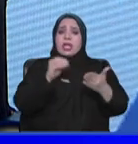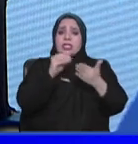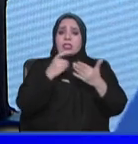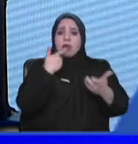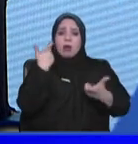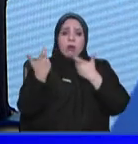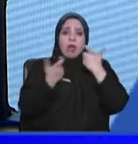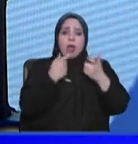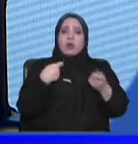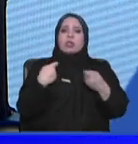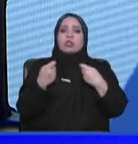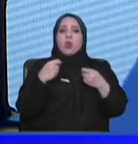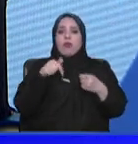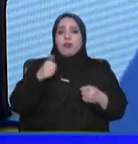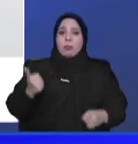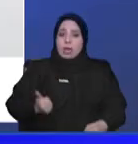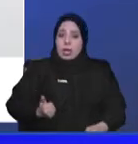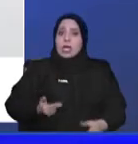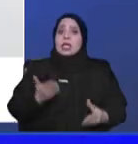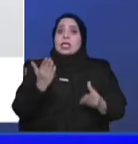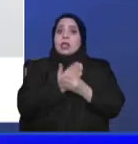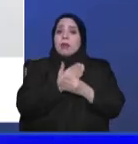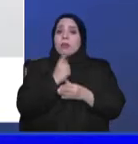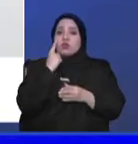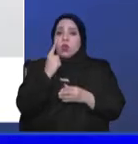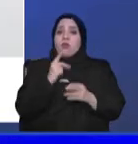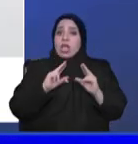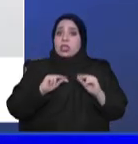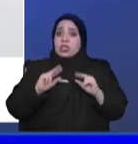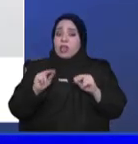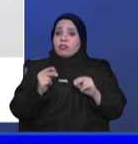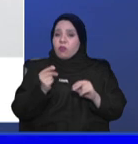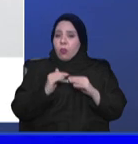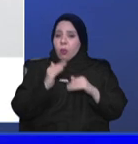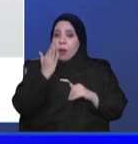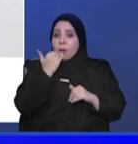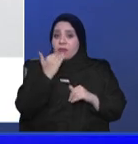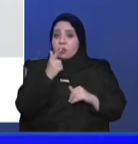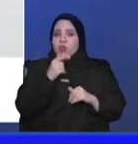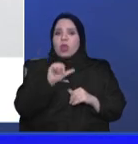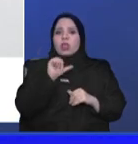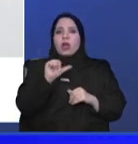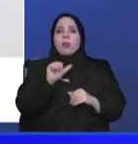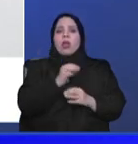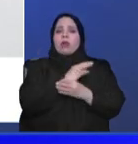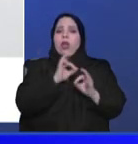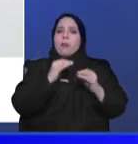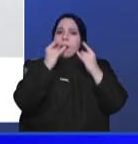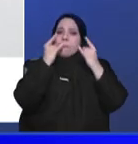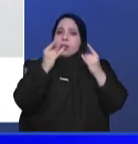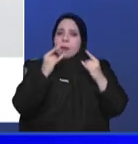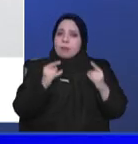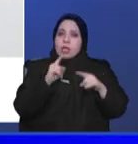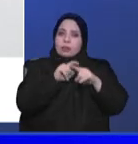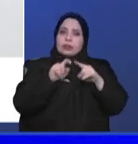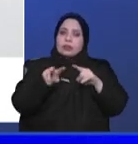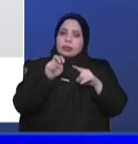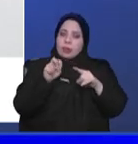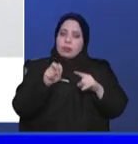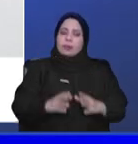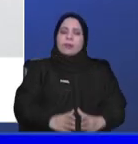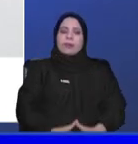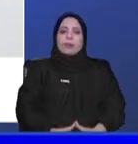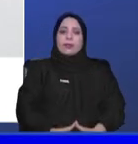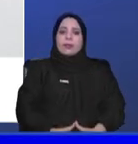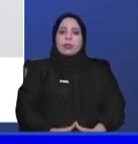الجهاز الدائم على تعزيز الرقابه على الاسواق المحليه للتحقق من امتثال المنشات التجاريه لضمان التطبيق السليم